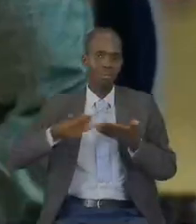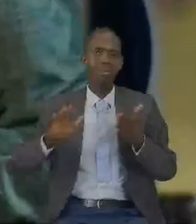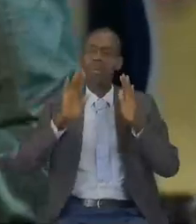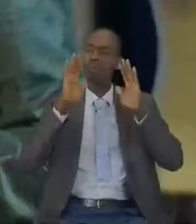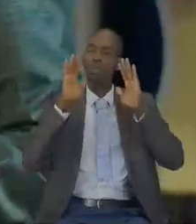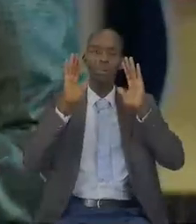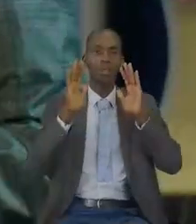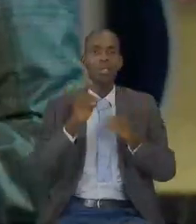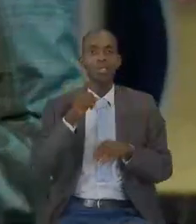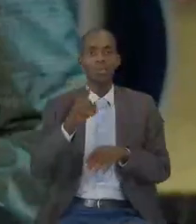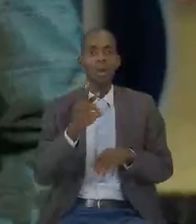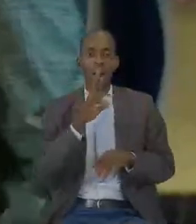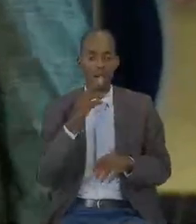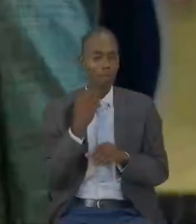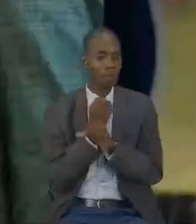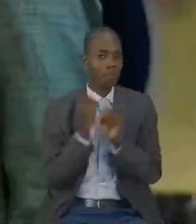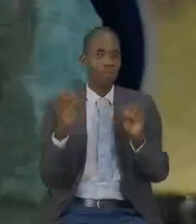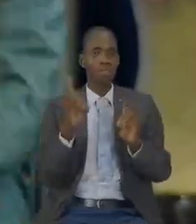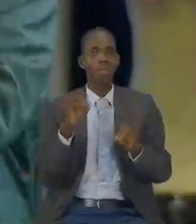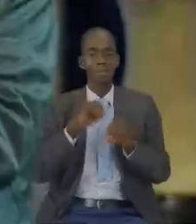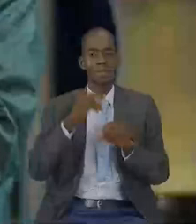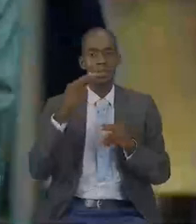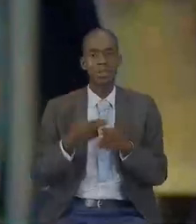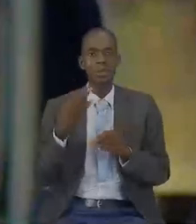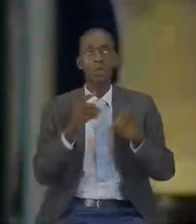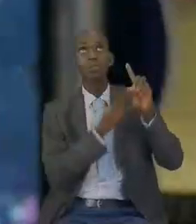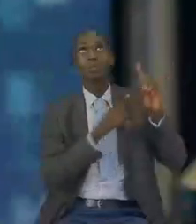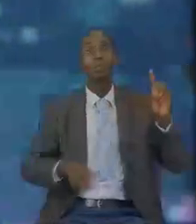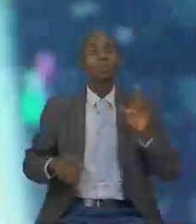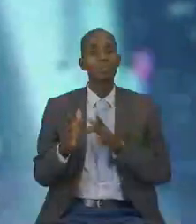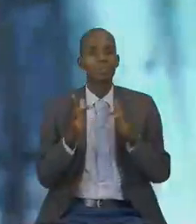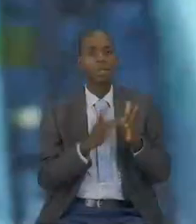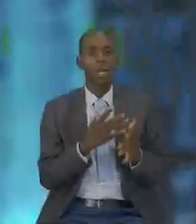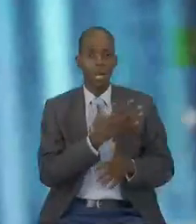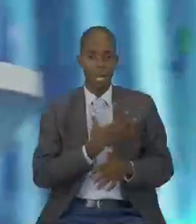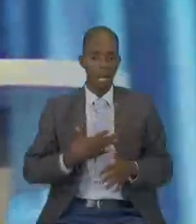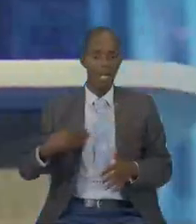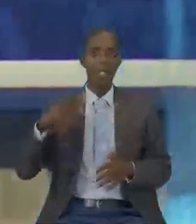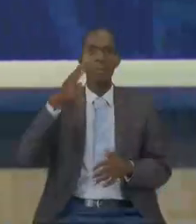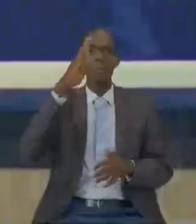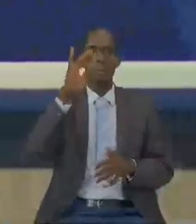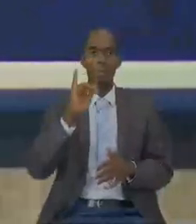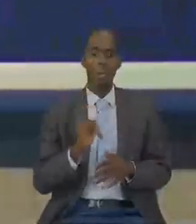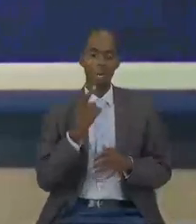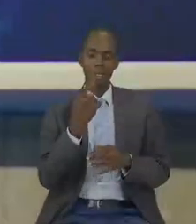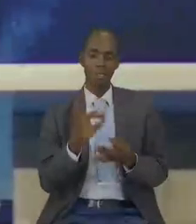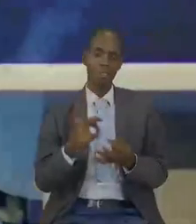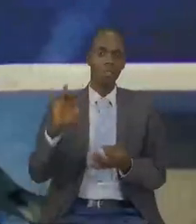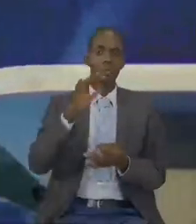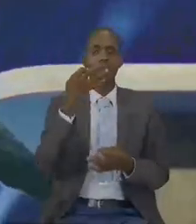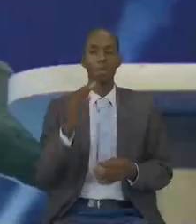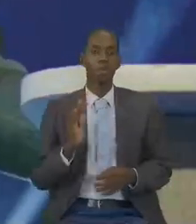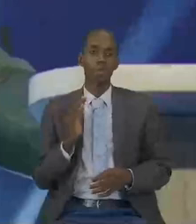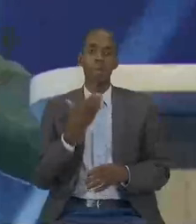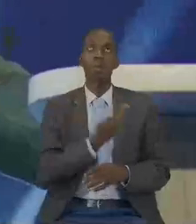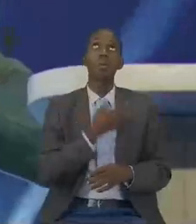justifié. Sanctifié. Mais vous avez été sanctifié. Vous avez été justifié. Au nom du Seigneur Jésus-Christ. Et par